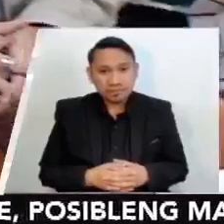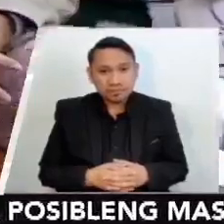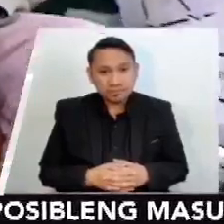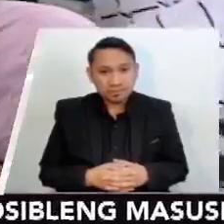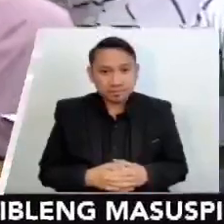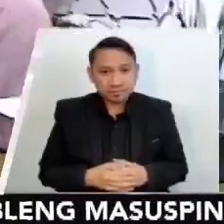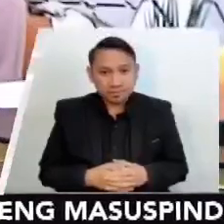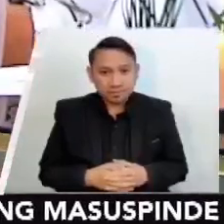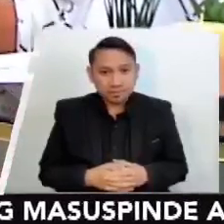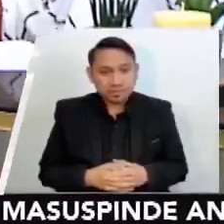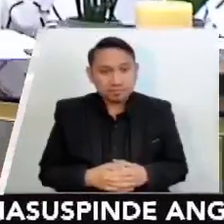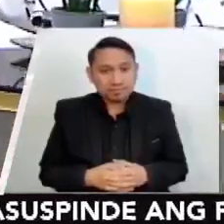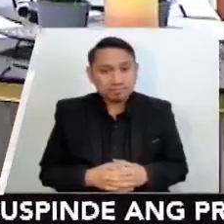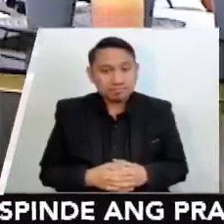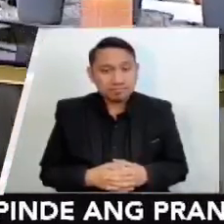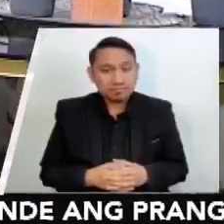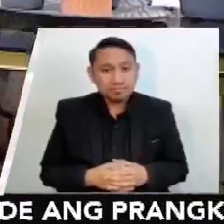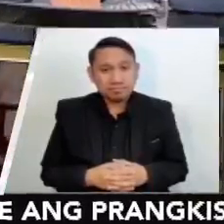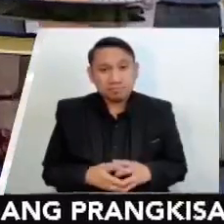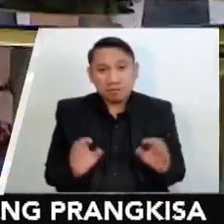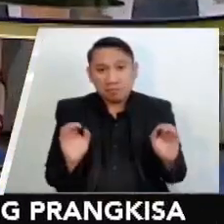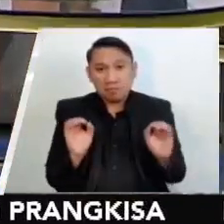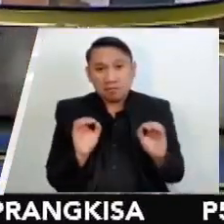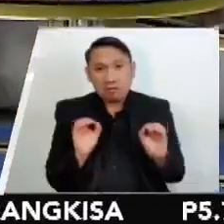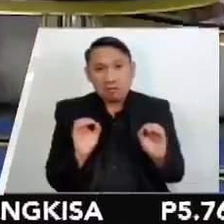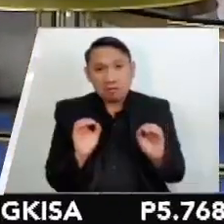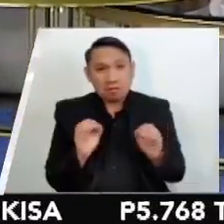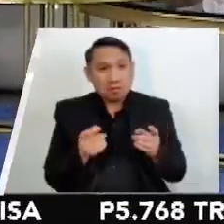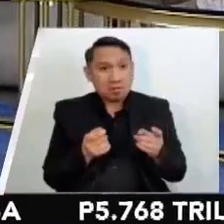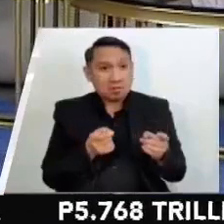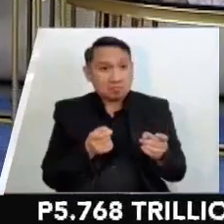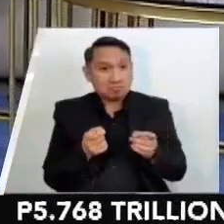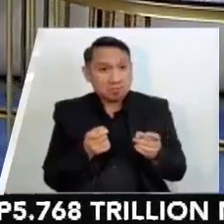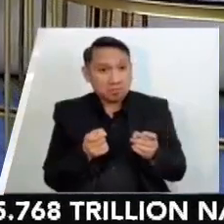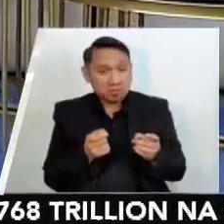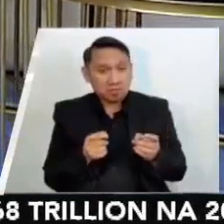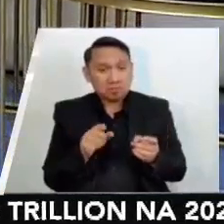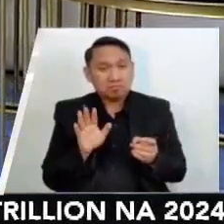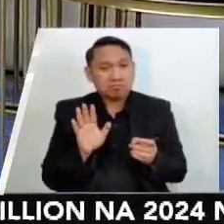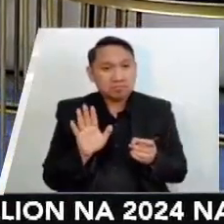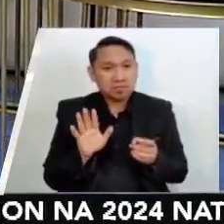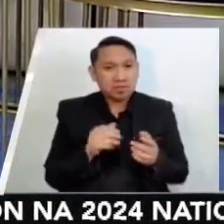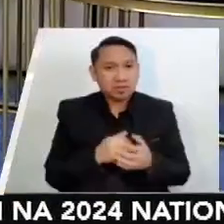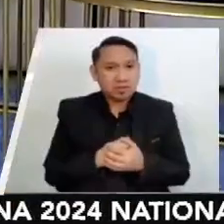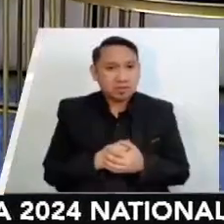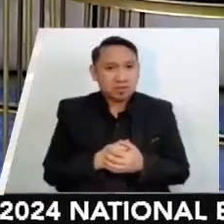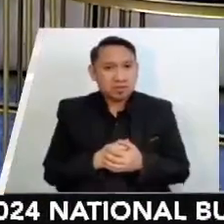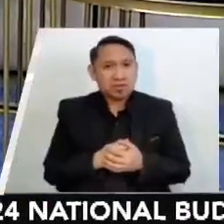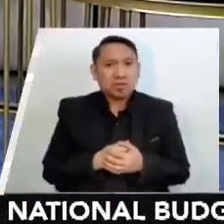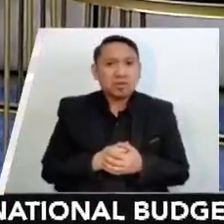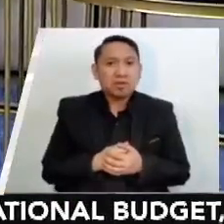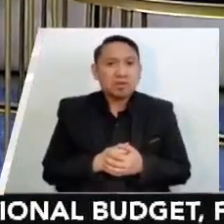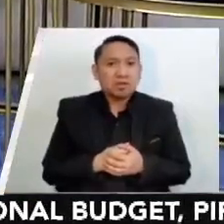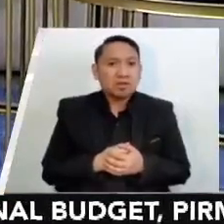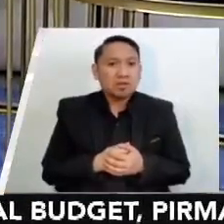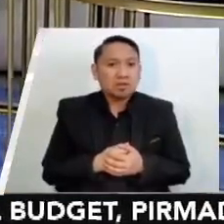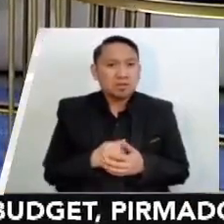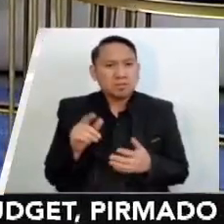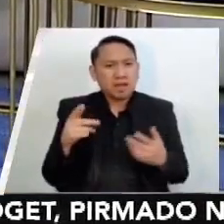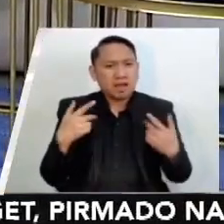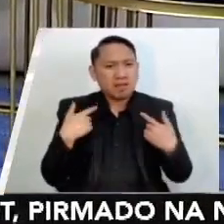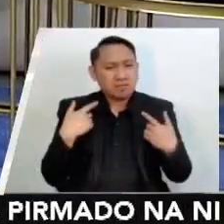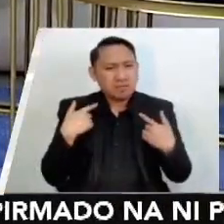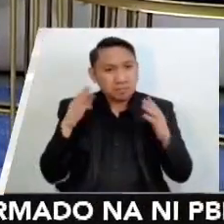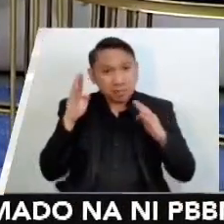wala ng control sa mga muscle ng kanyang Katawa ng queen of power ballads na si Celine Dion dahil sa rare neurological disorder na